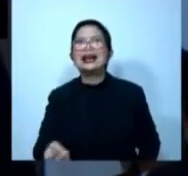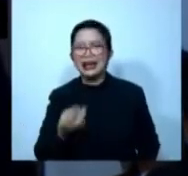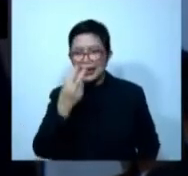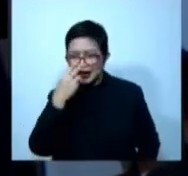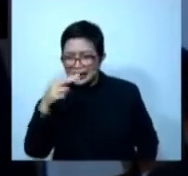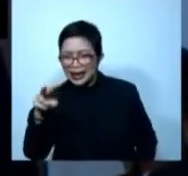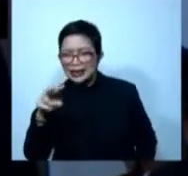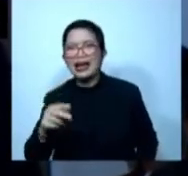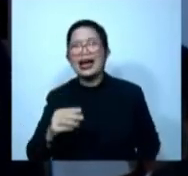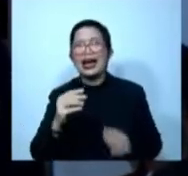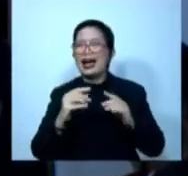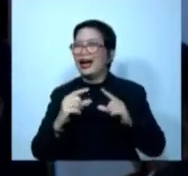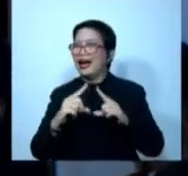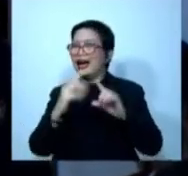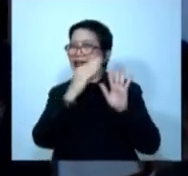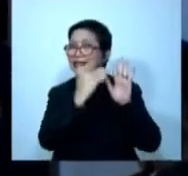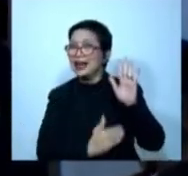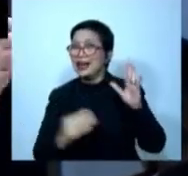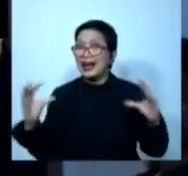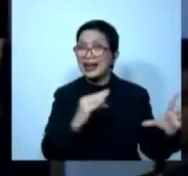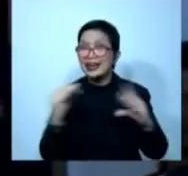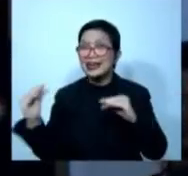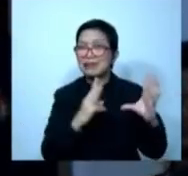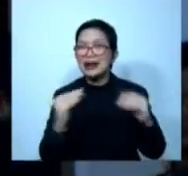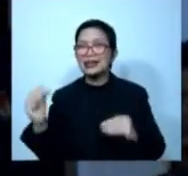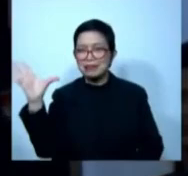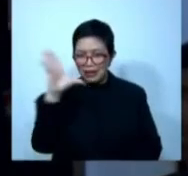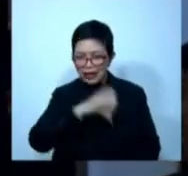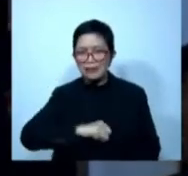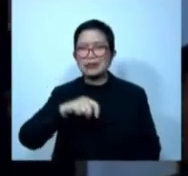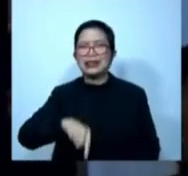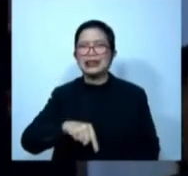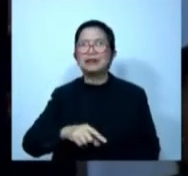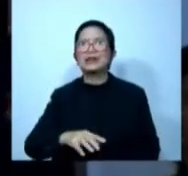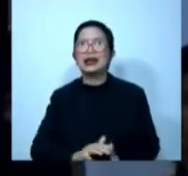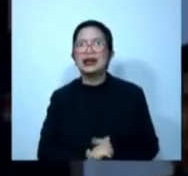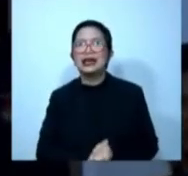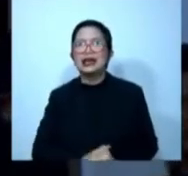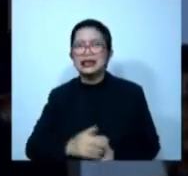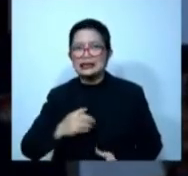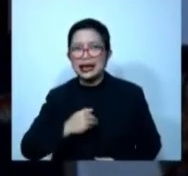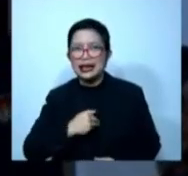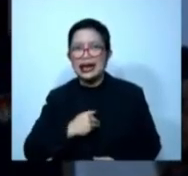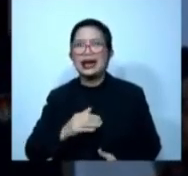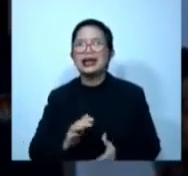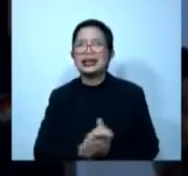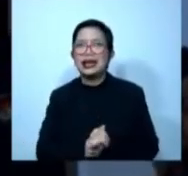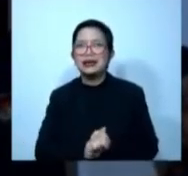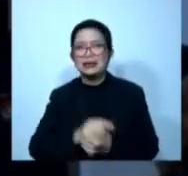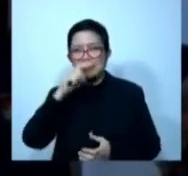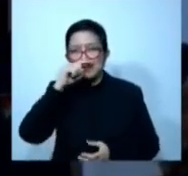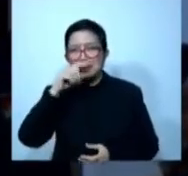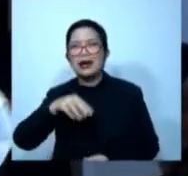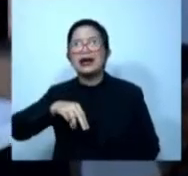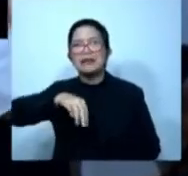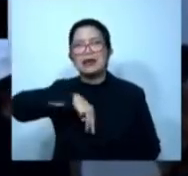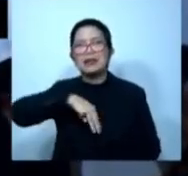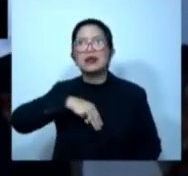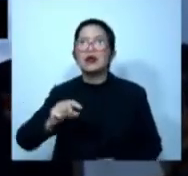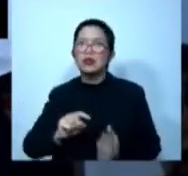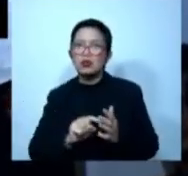saya muliakan Saya dan Pak Mahfud mulai perjalanan pada saat pembukaan kampanye dari ujung timur